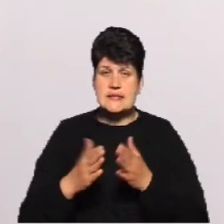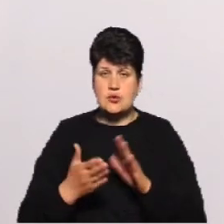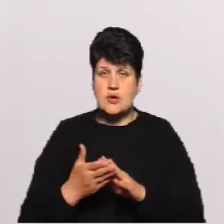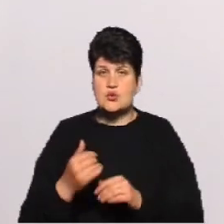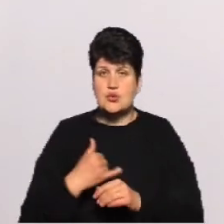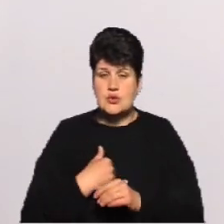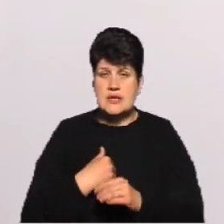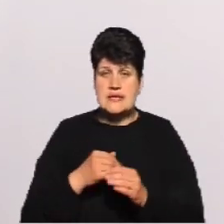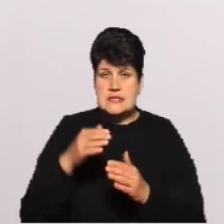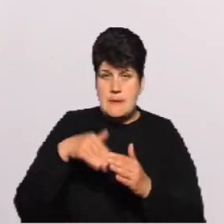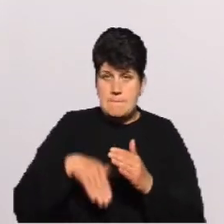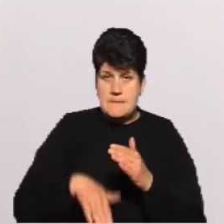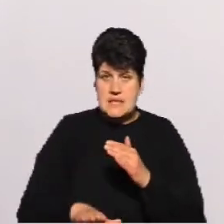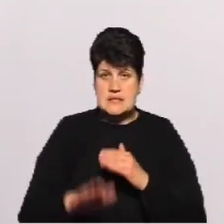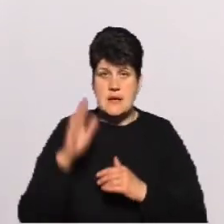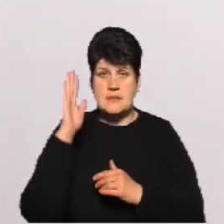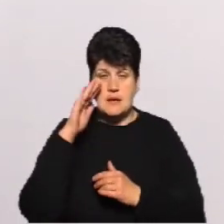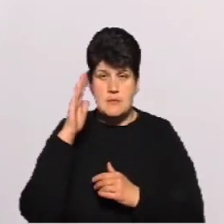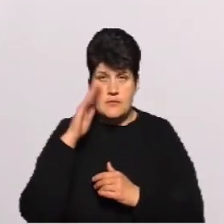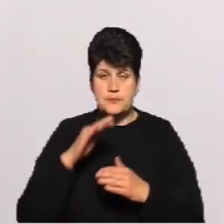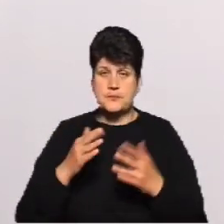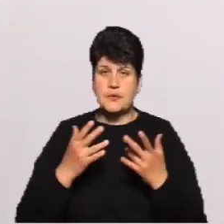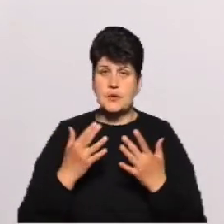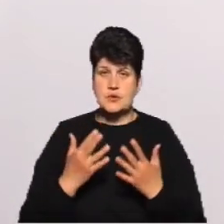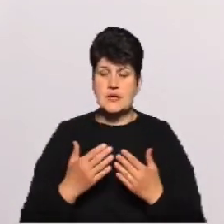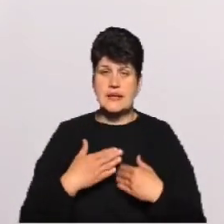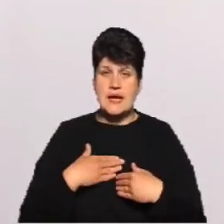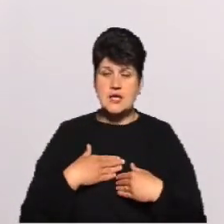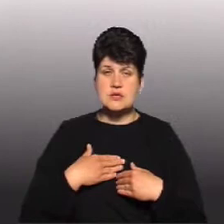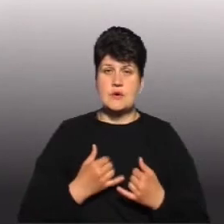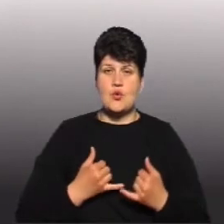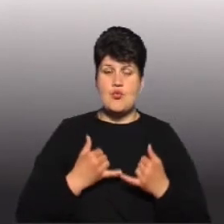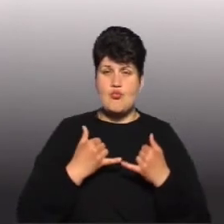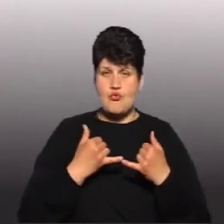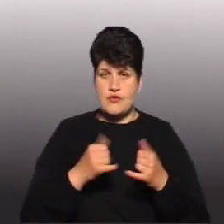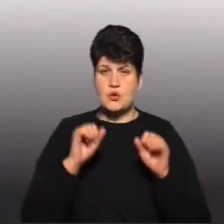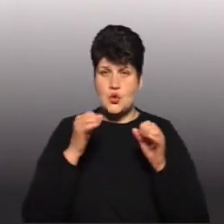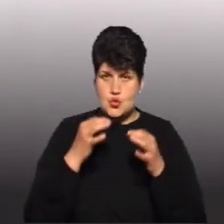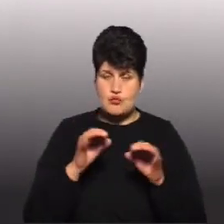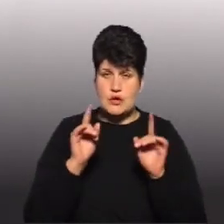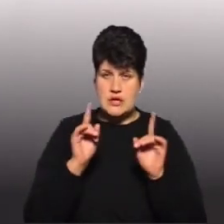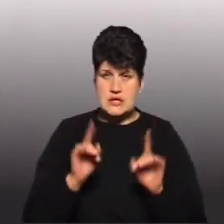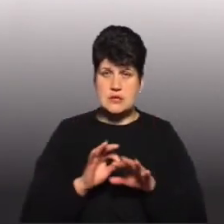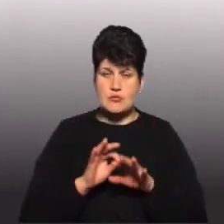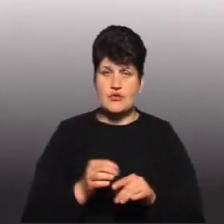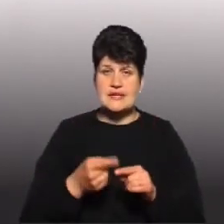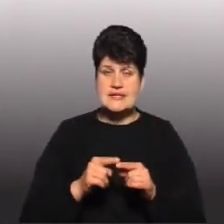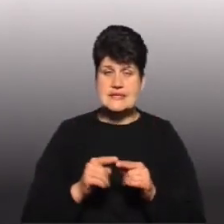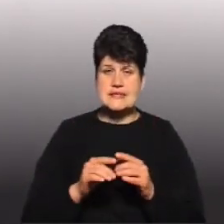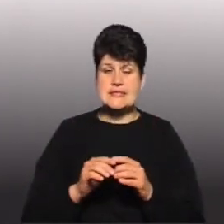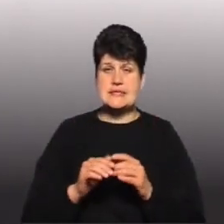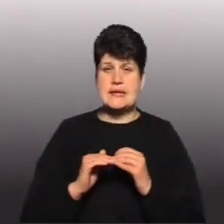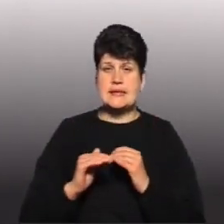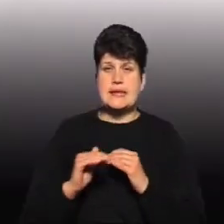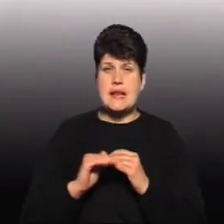водами, оскільки нашими повноваженнями дозволено лише проводити це на полігонах твердих побутових відходів, тому